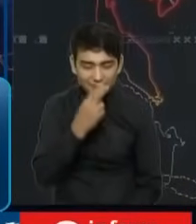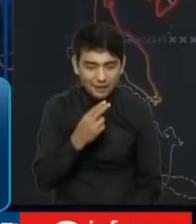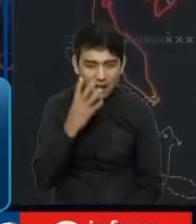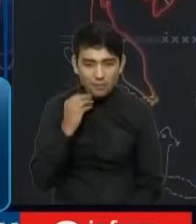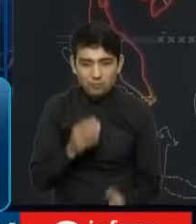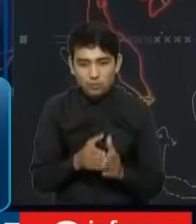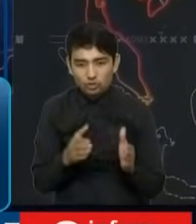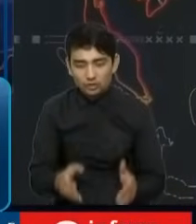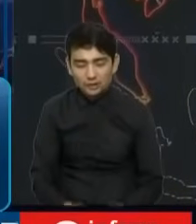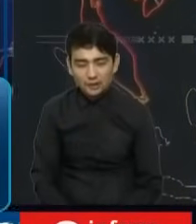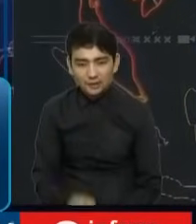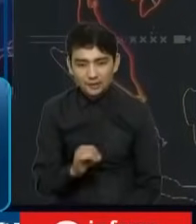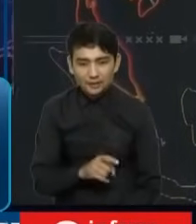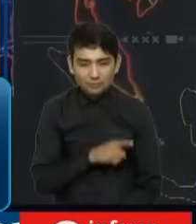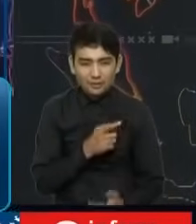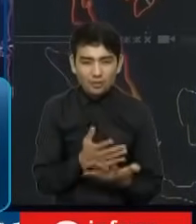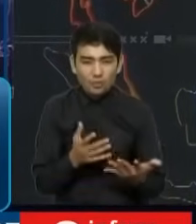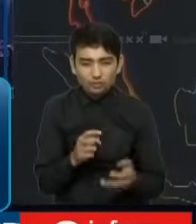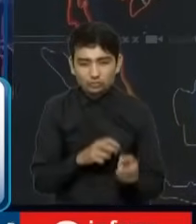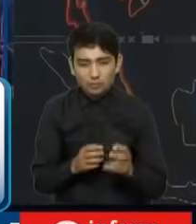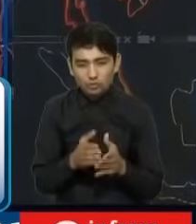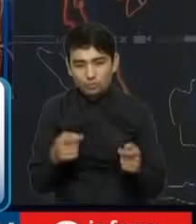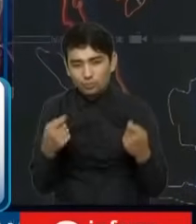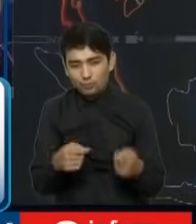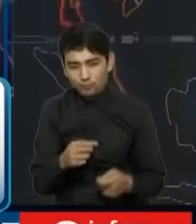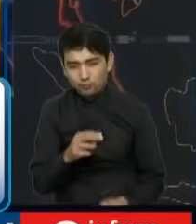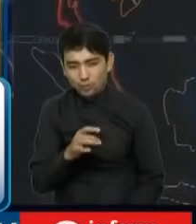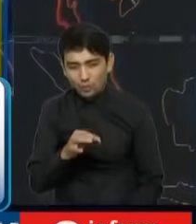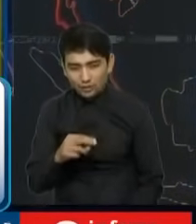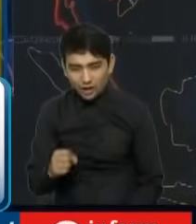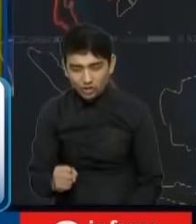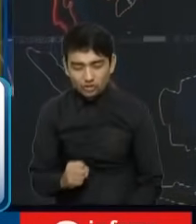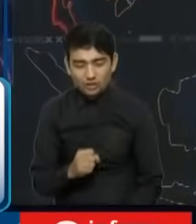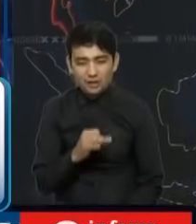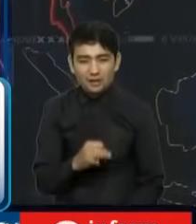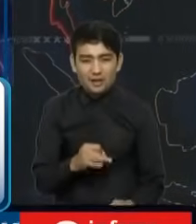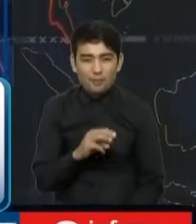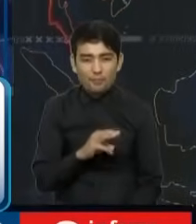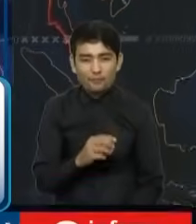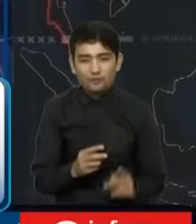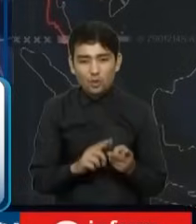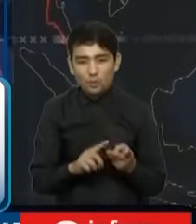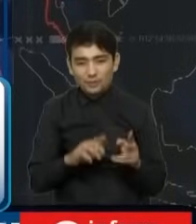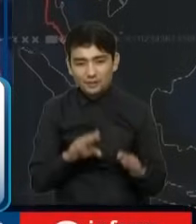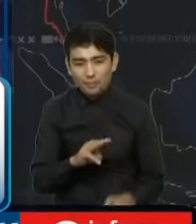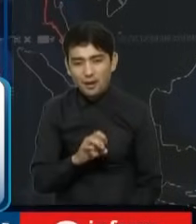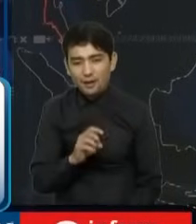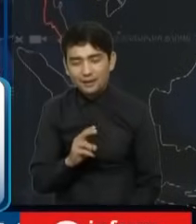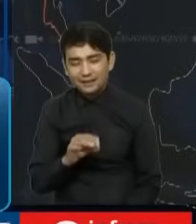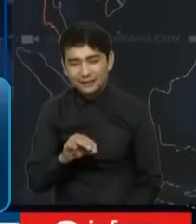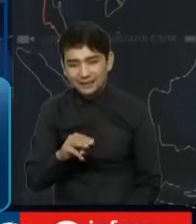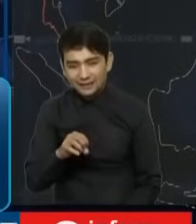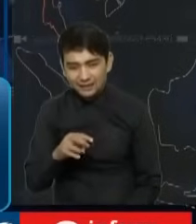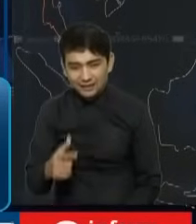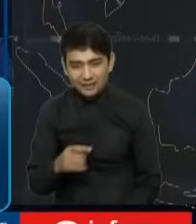всего ищут таких специалистов, как продажи, обслуживание клиентов. На втором месте маркетинг, реклама, пиар. А третье место –